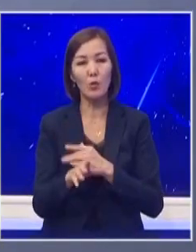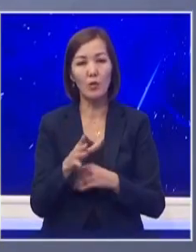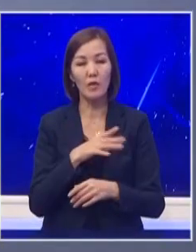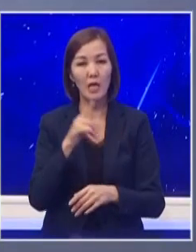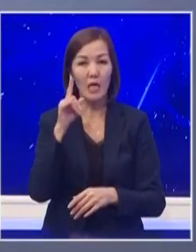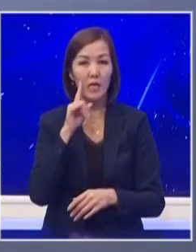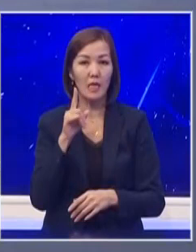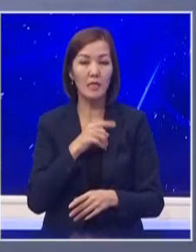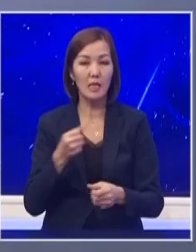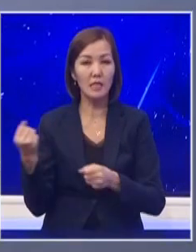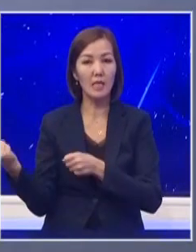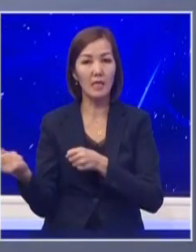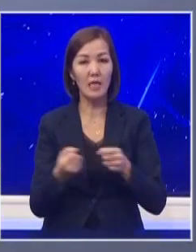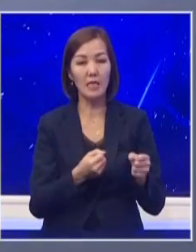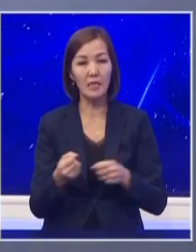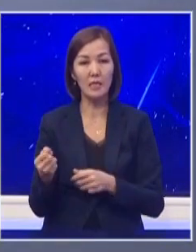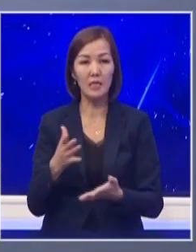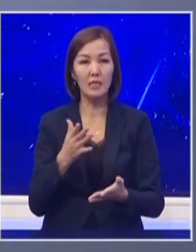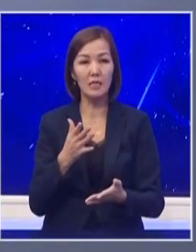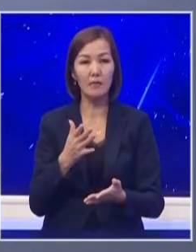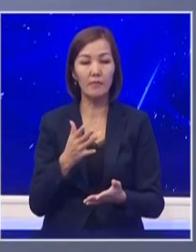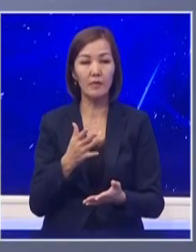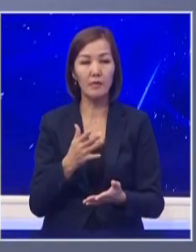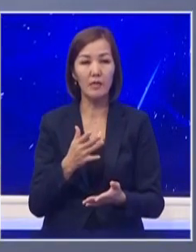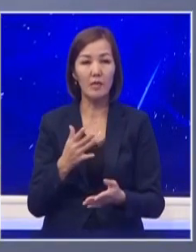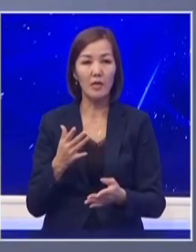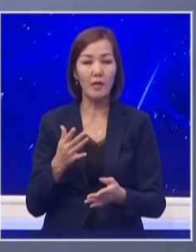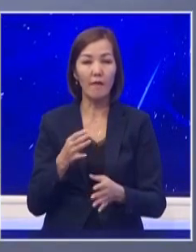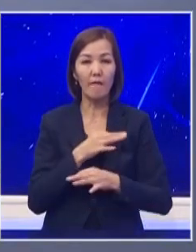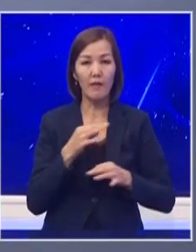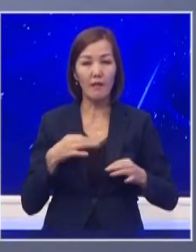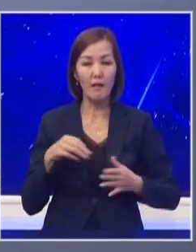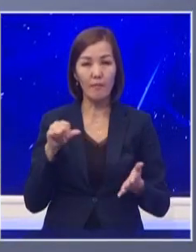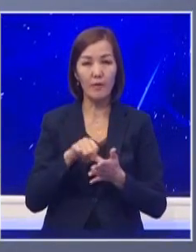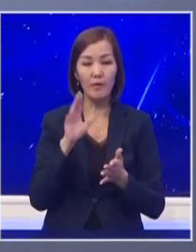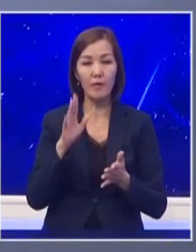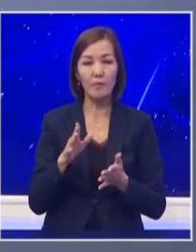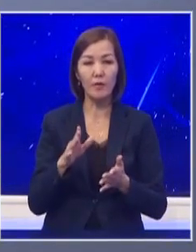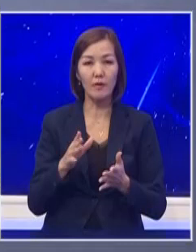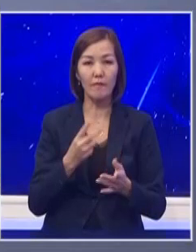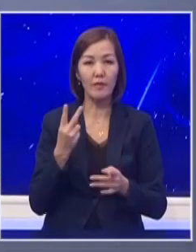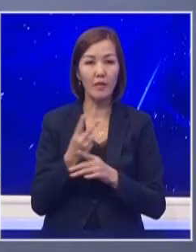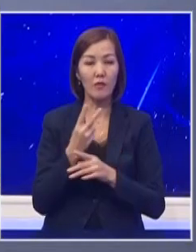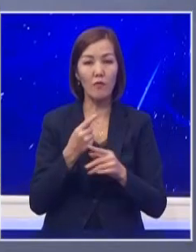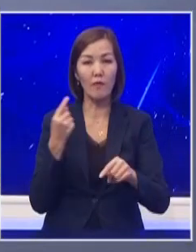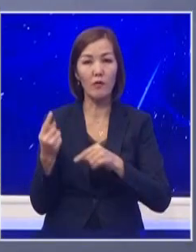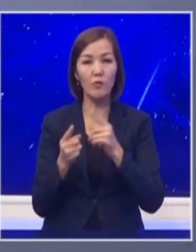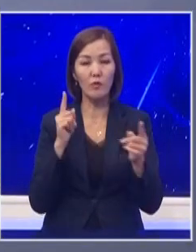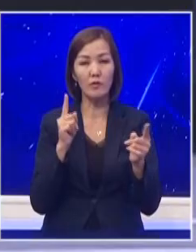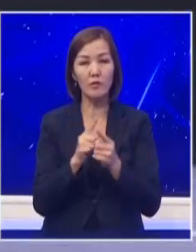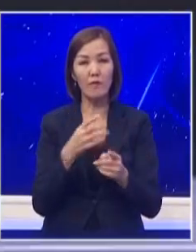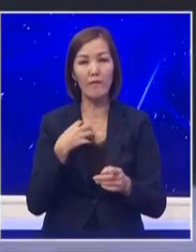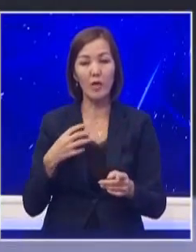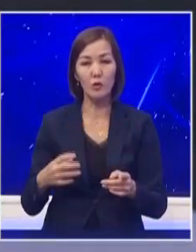казахстанские теннисист Александр Бублик прошел в четвертьфинал турнира во Флоренции в матче второго Круга наш спортсмен встретился